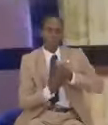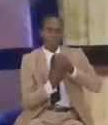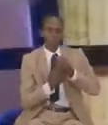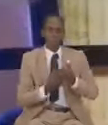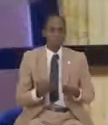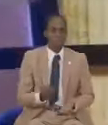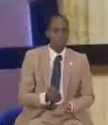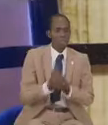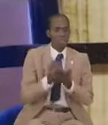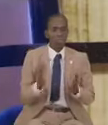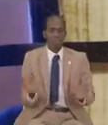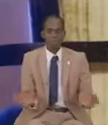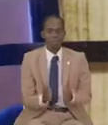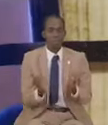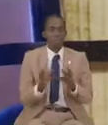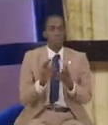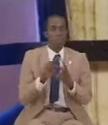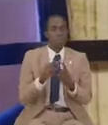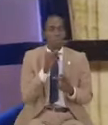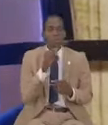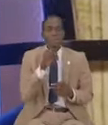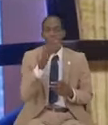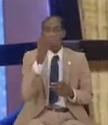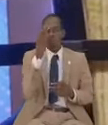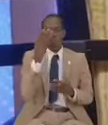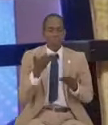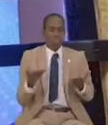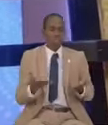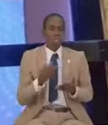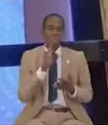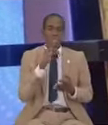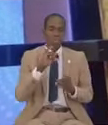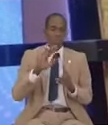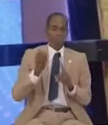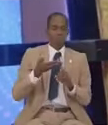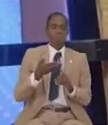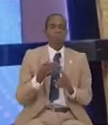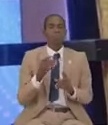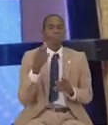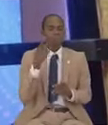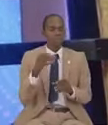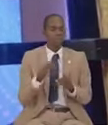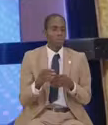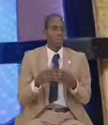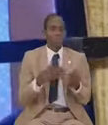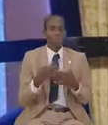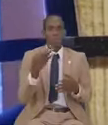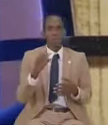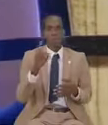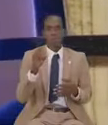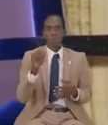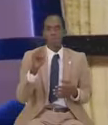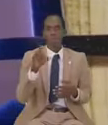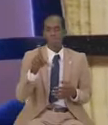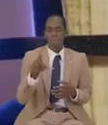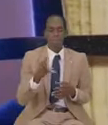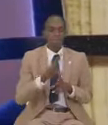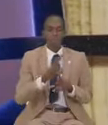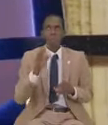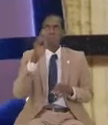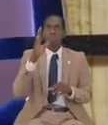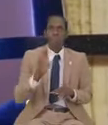te prodiguer des conseils tu sais que voici la conviction que j'ai et dans le cas de Daniel il n'y avait pas de pasteur n'avait pas